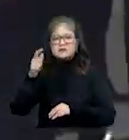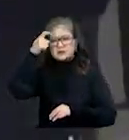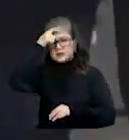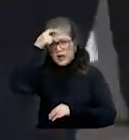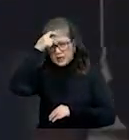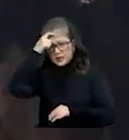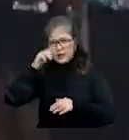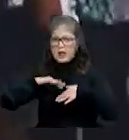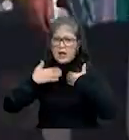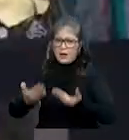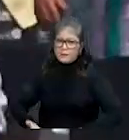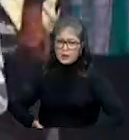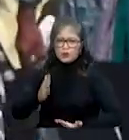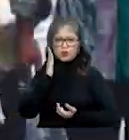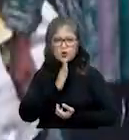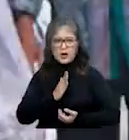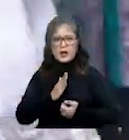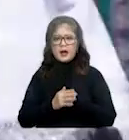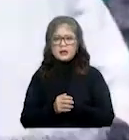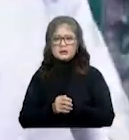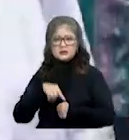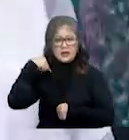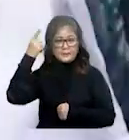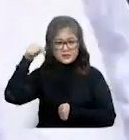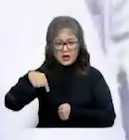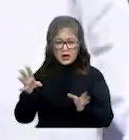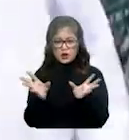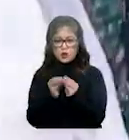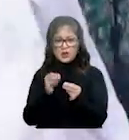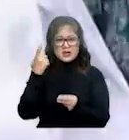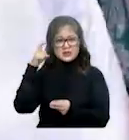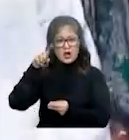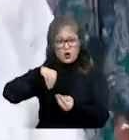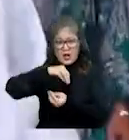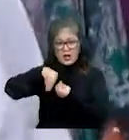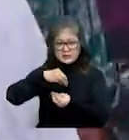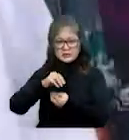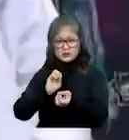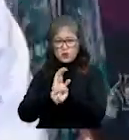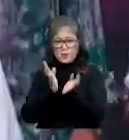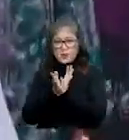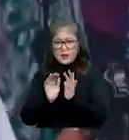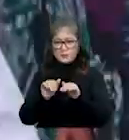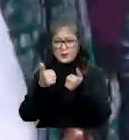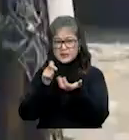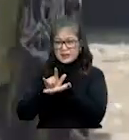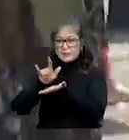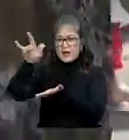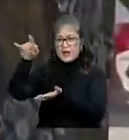kondisi hamil muda. Hingga saat ini, total jemaah calon haji dari Embarkasi Surabaya yang sudah berangkat ke Tanah Suci sebanyak